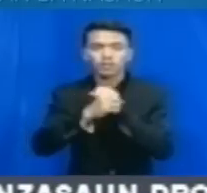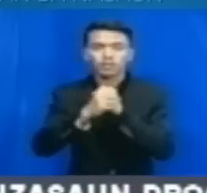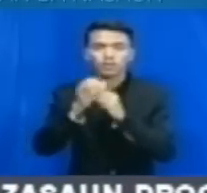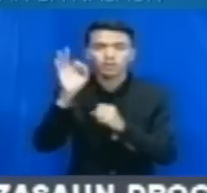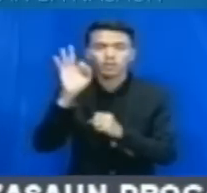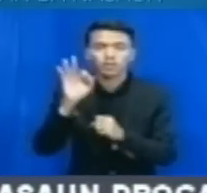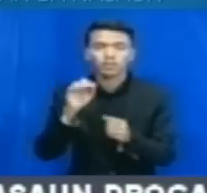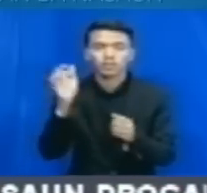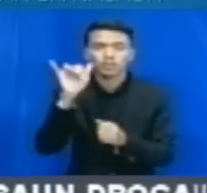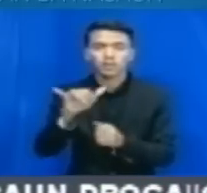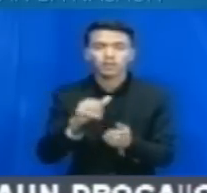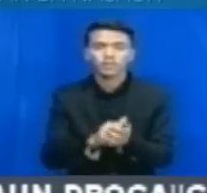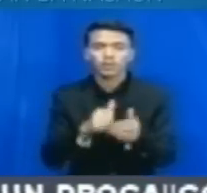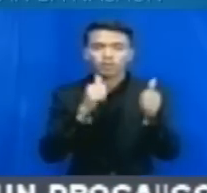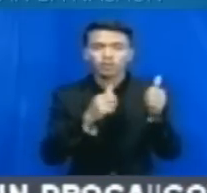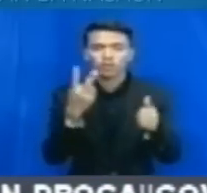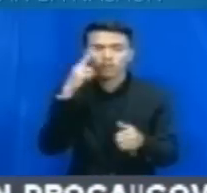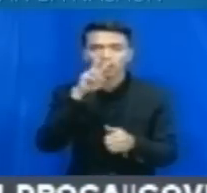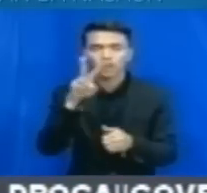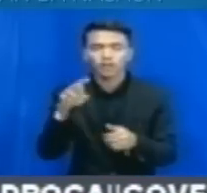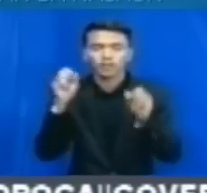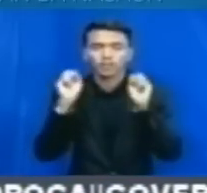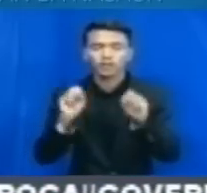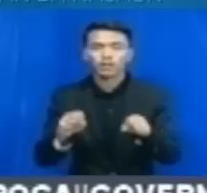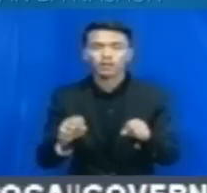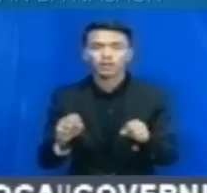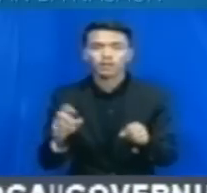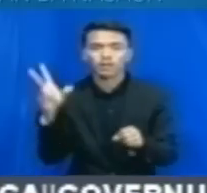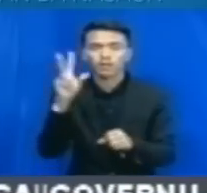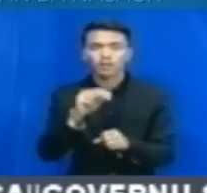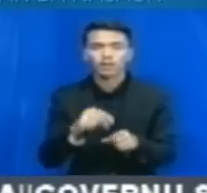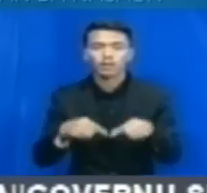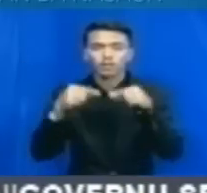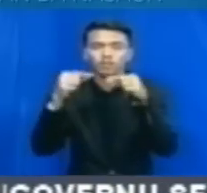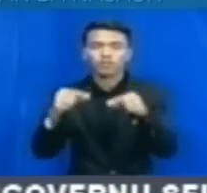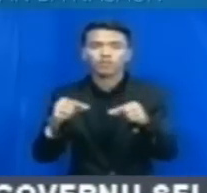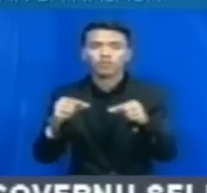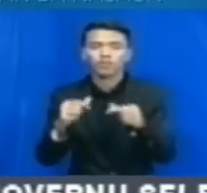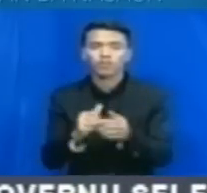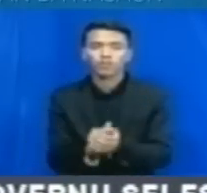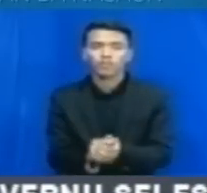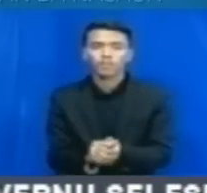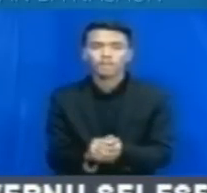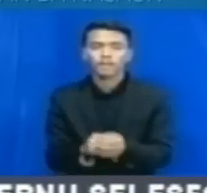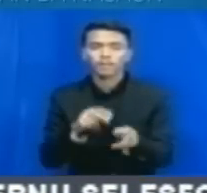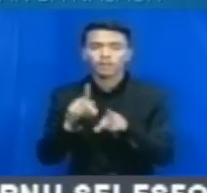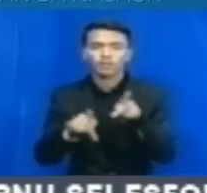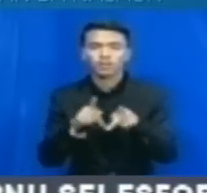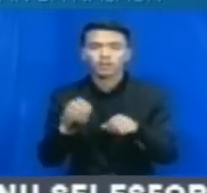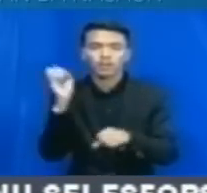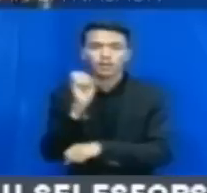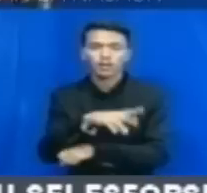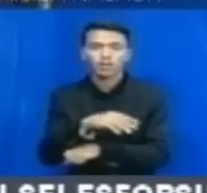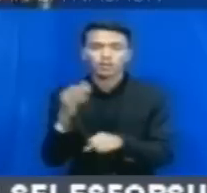ni perspektiva bele gale bele fo perturba baia bele fo perturba sam baia sociedade tamba bele hala konti